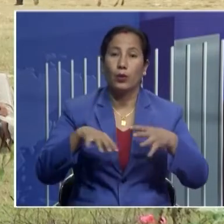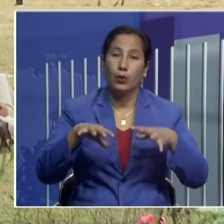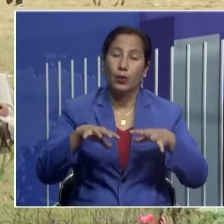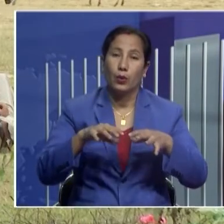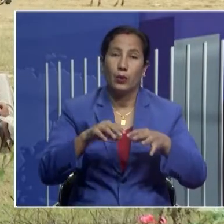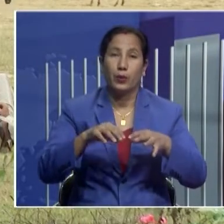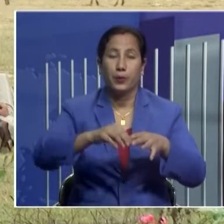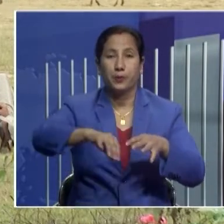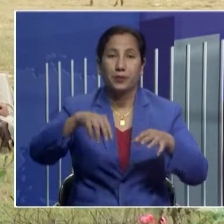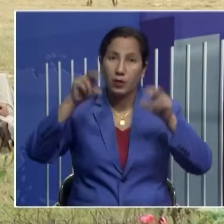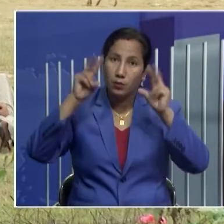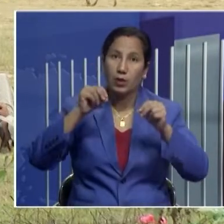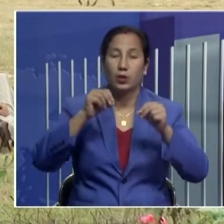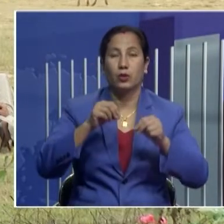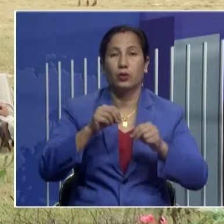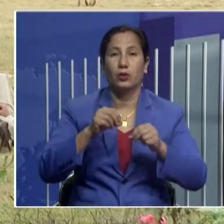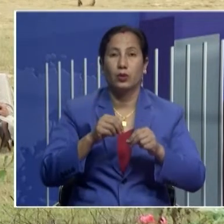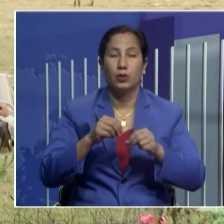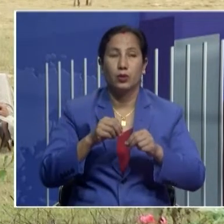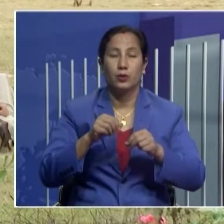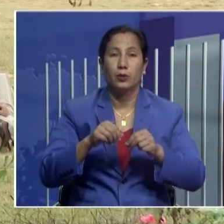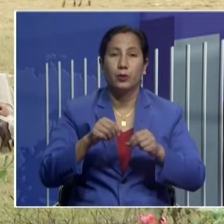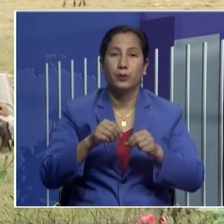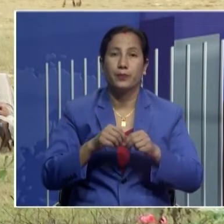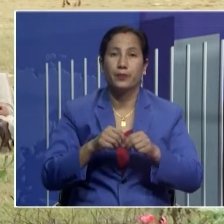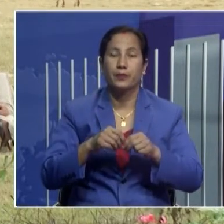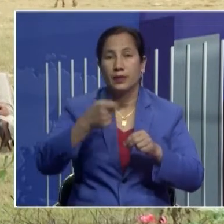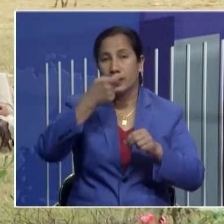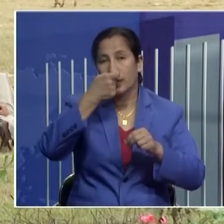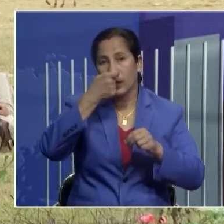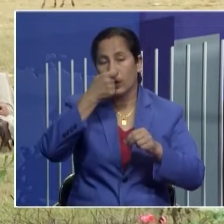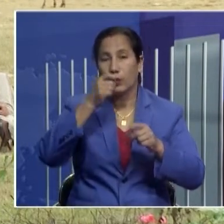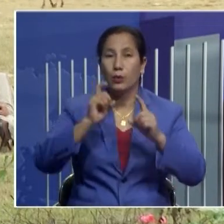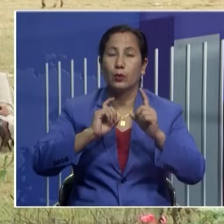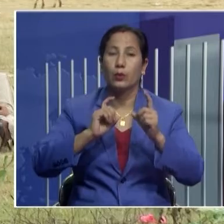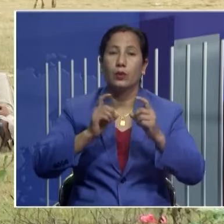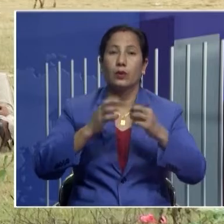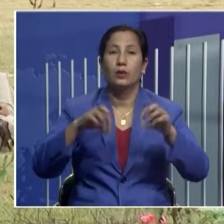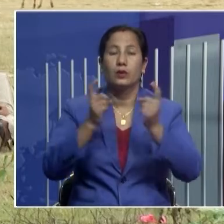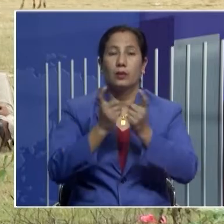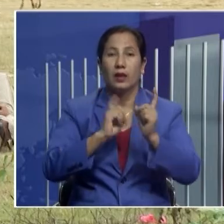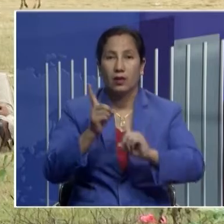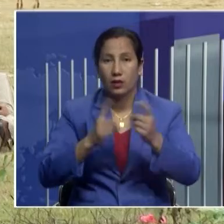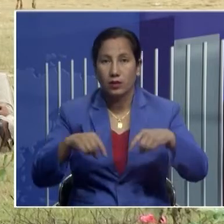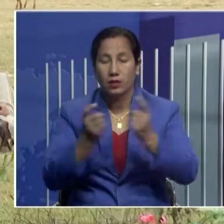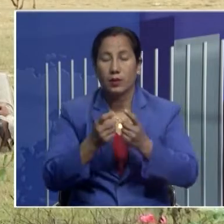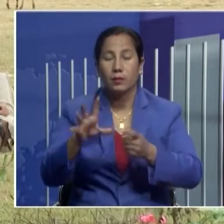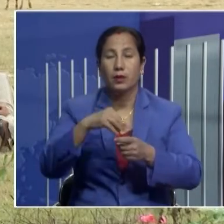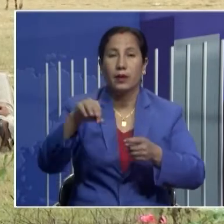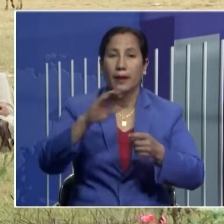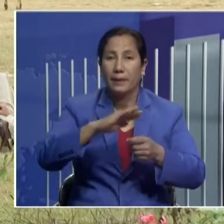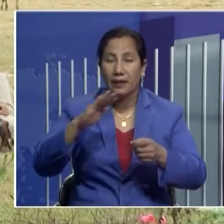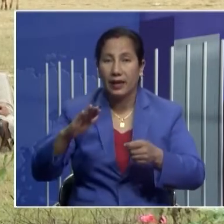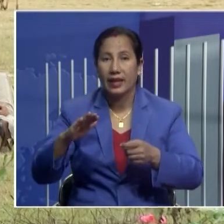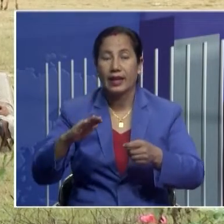लाग्छ। सबैभन्दा पहिला चाहिँ जुन प्रत्येक वर्षमा हुने गाउँसभा नगरसभा हुन्छ त्यसमा चाहिँ हामीहरूले चाहिँ बालबालिका त्यसमा